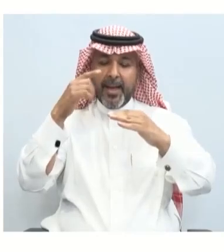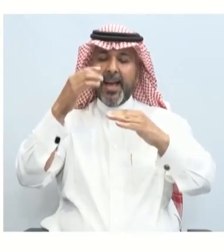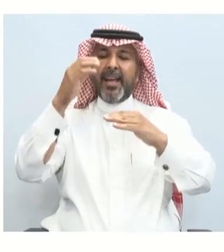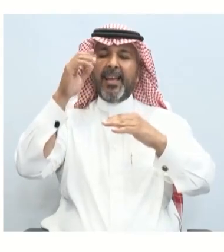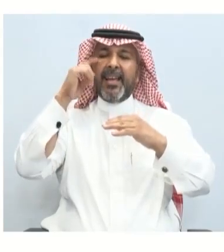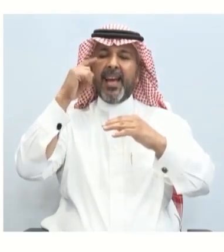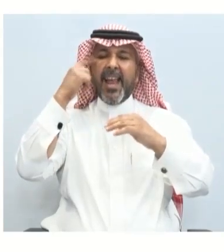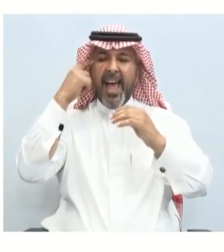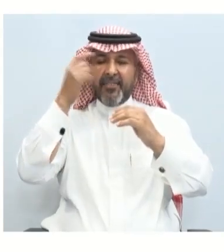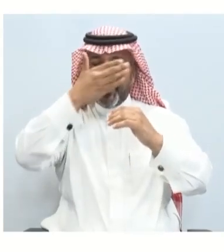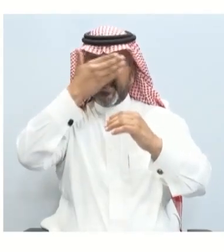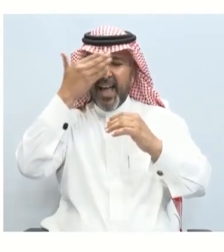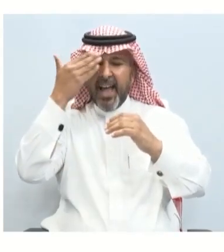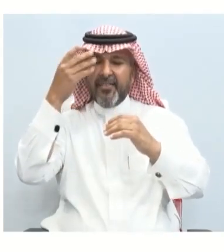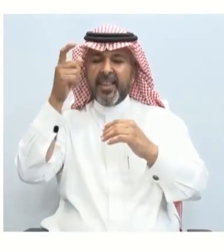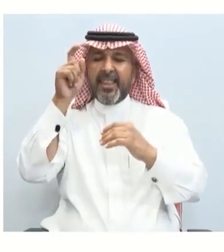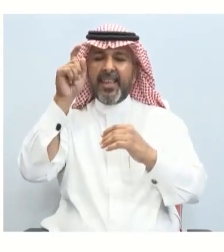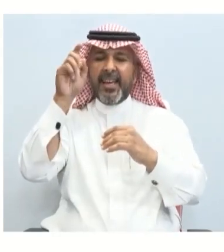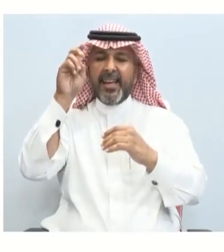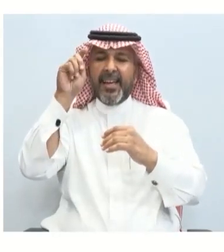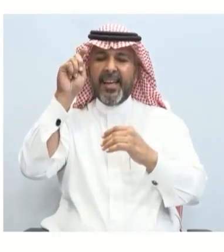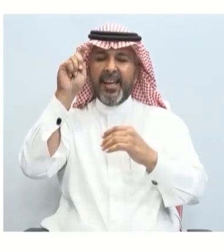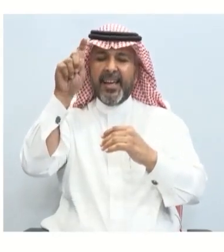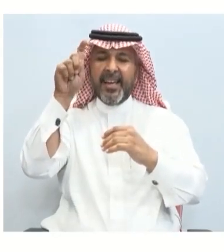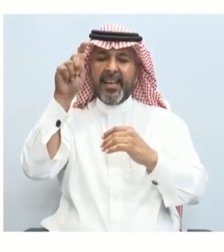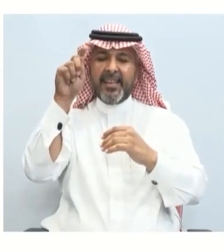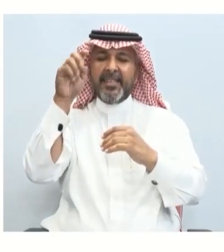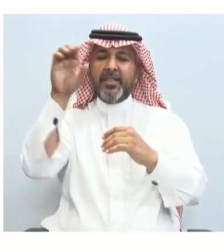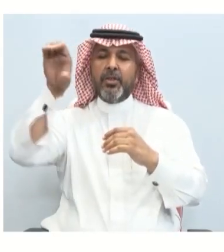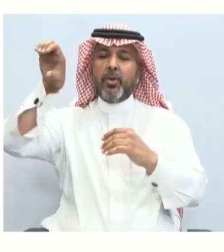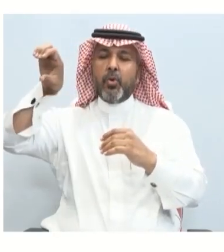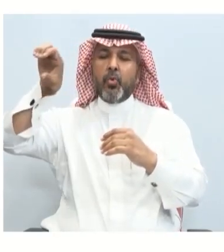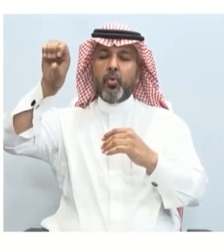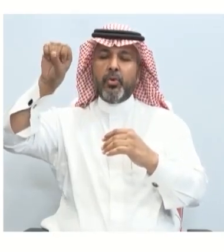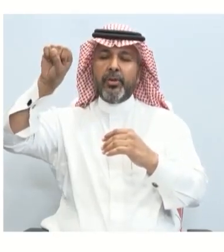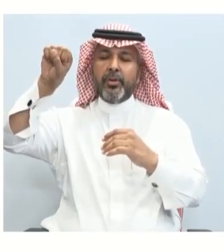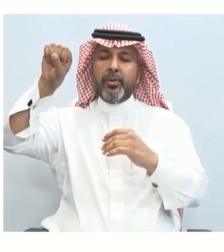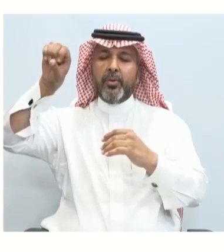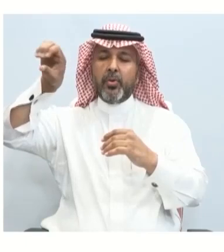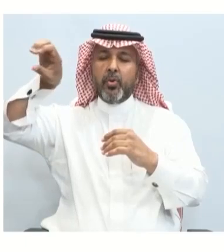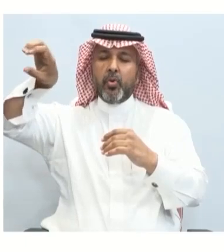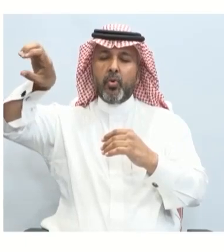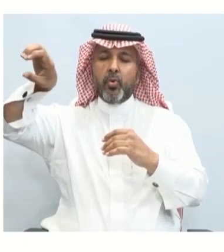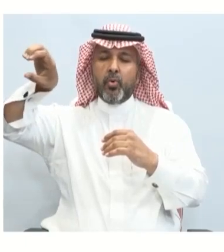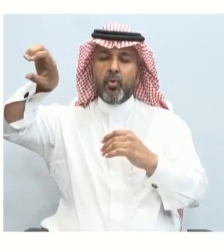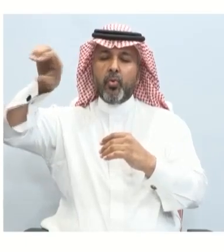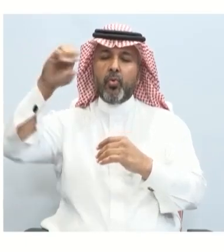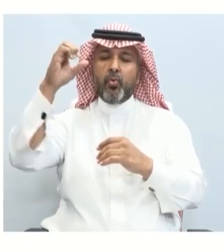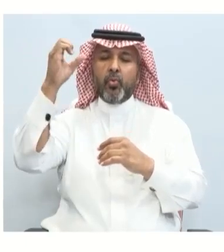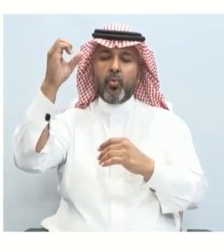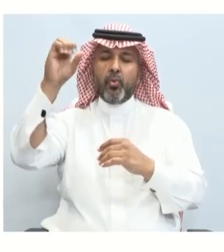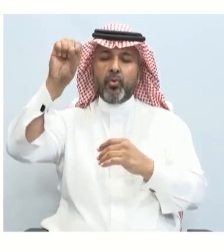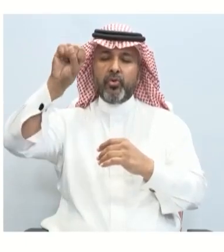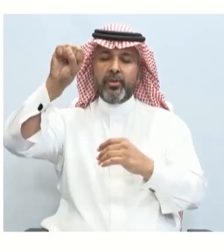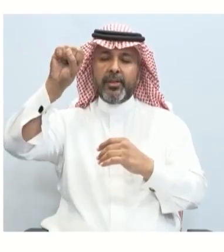الكوساين والواي فالاكس هي الكوساين والواي هي الساين بهذا الشكل وطبعا طالم انك عرفت الكوساين